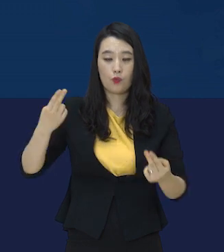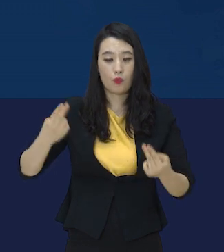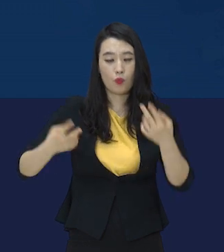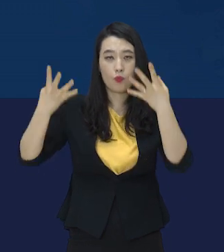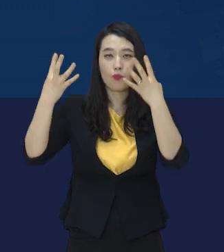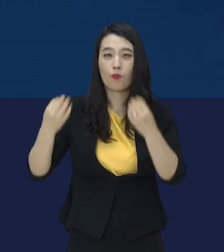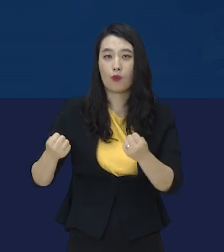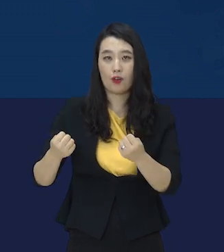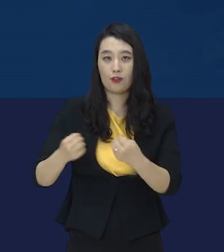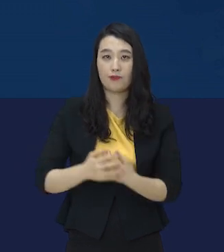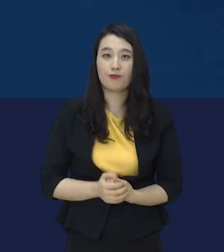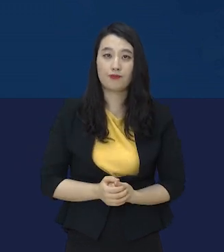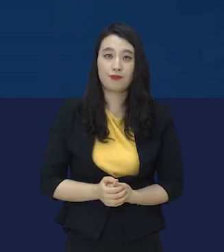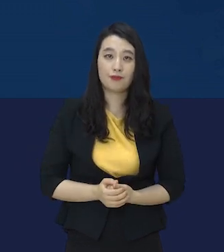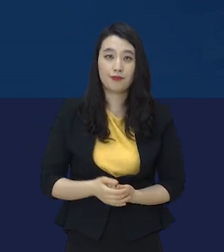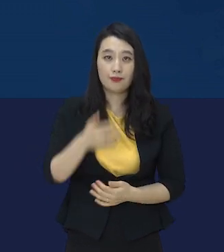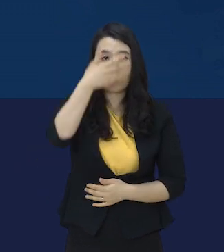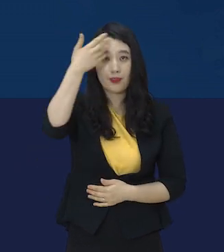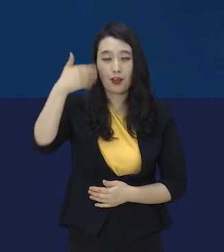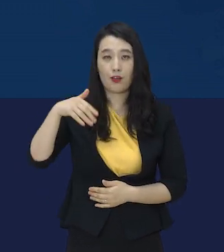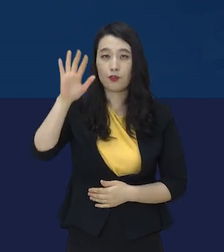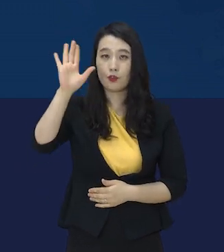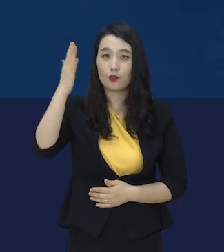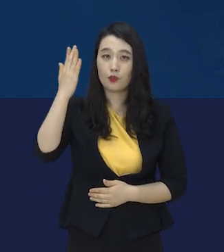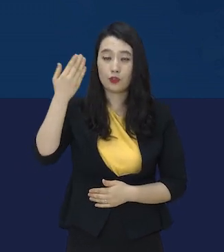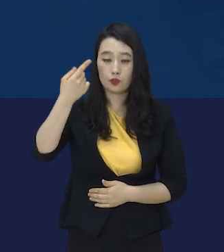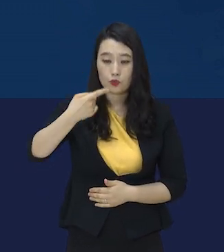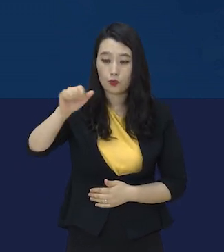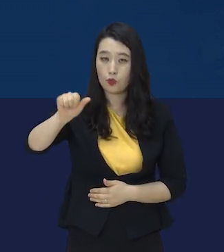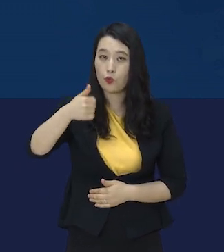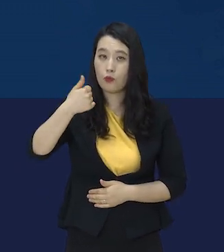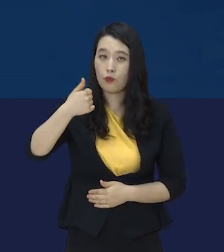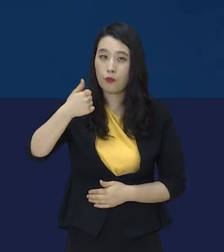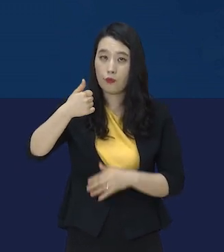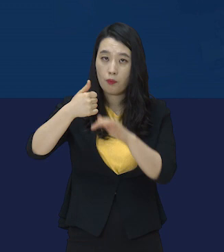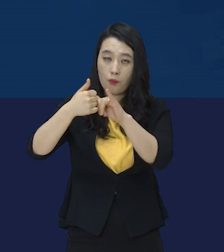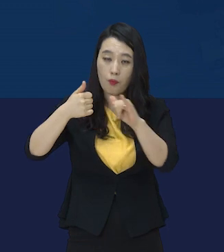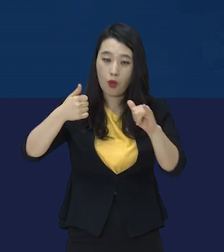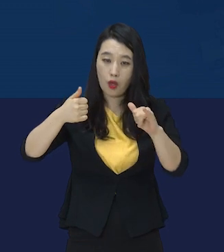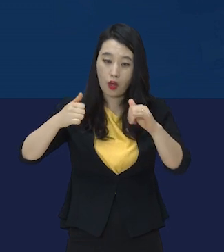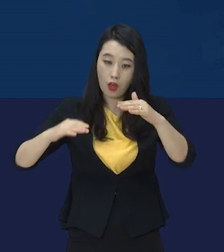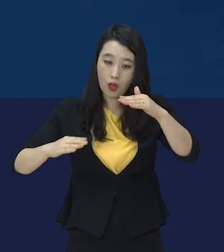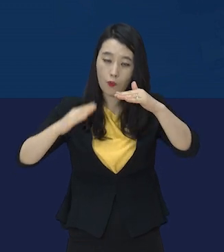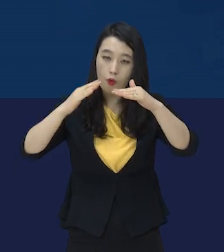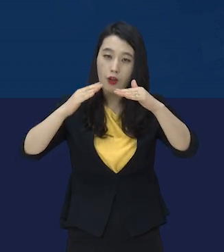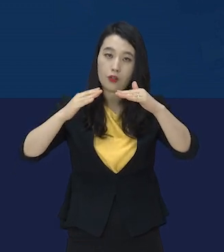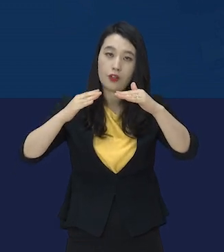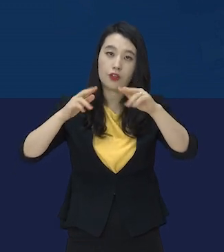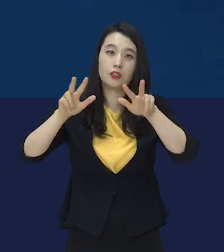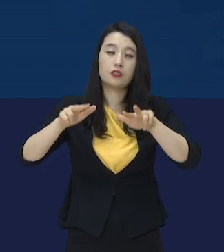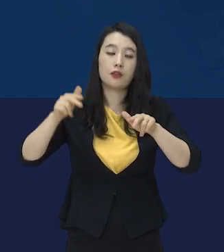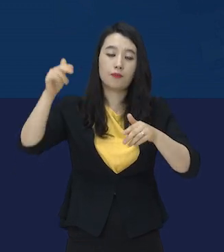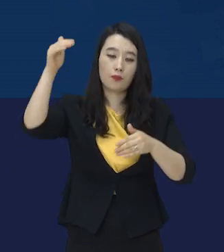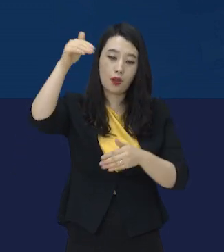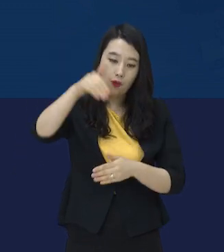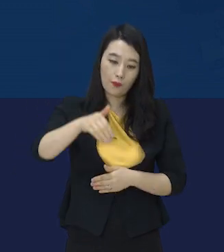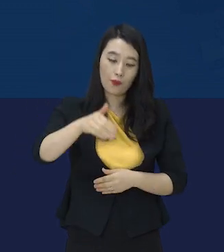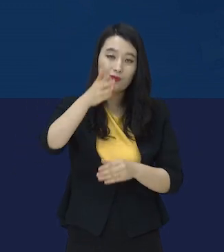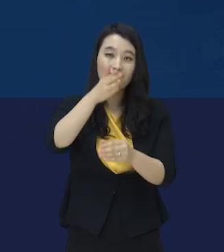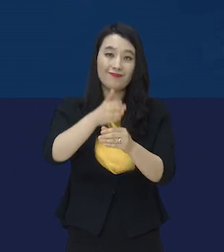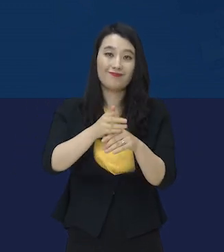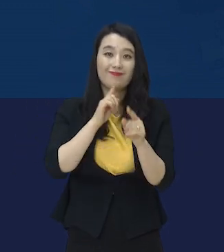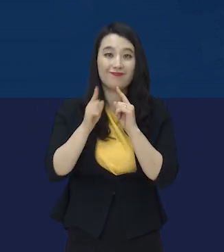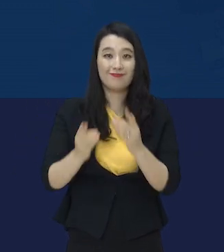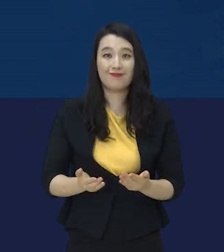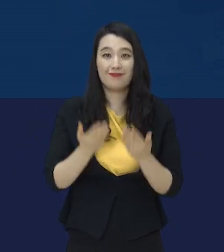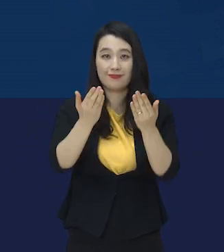수밖에 없습니다. 다행히 최근 1,500명 선까지 갔다가 다시 조금씩 감소하고 있다는